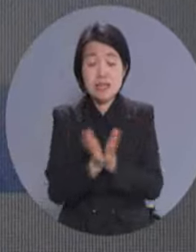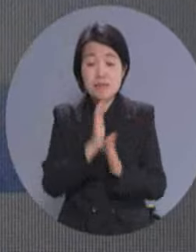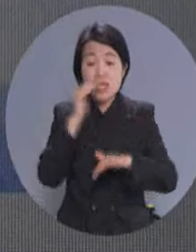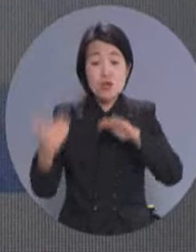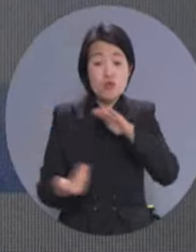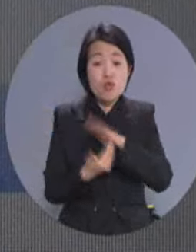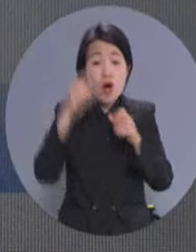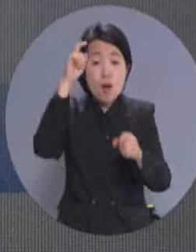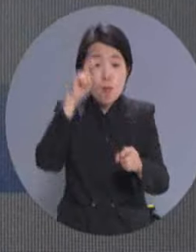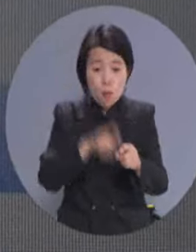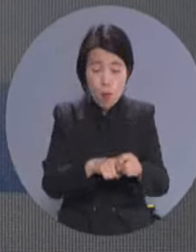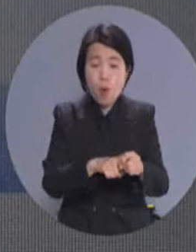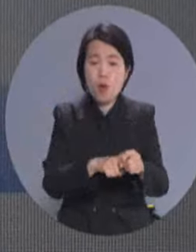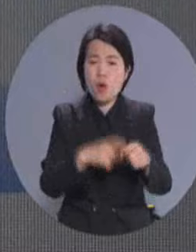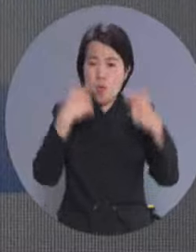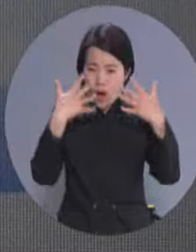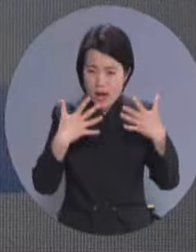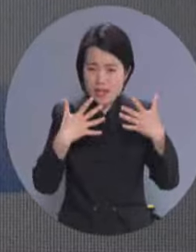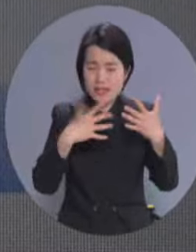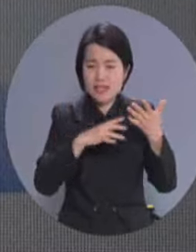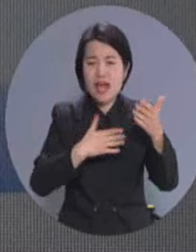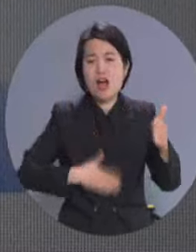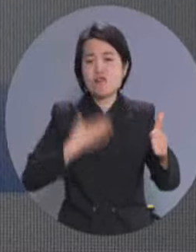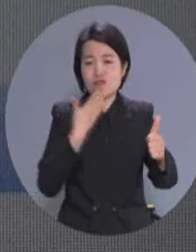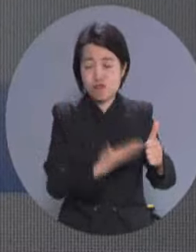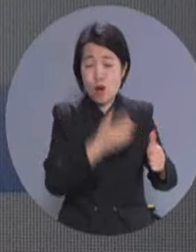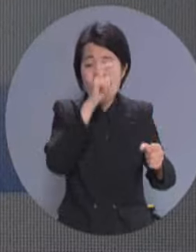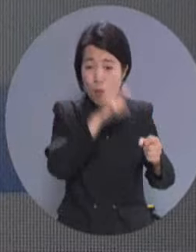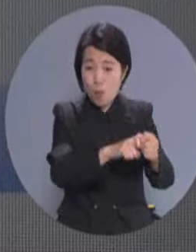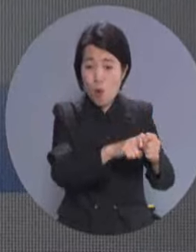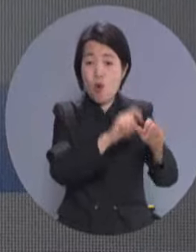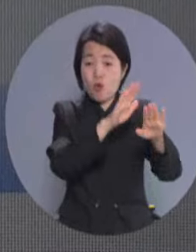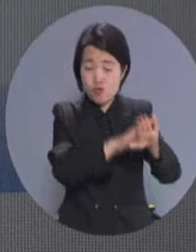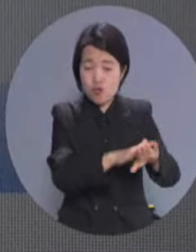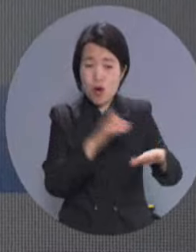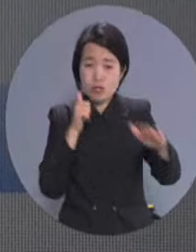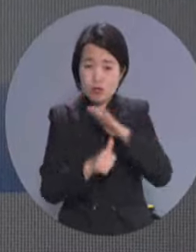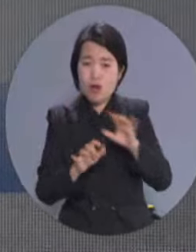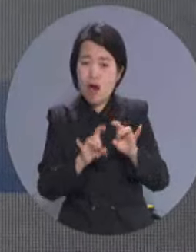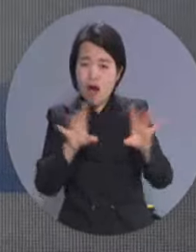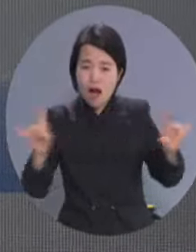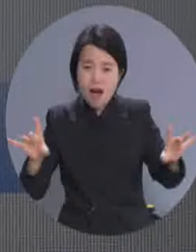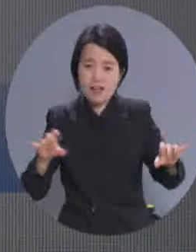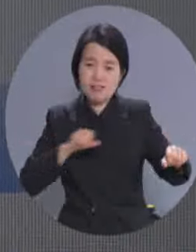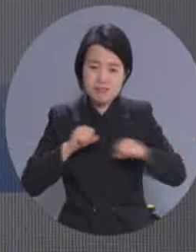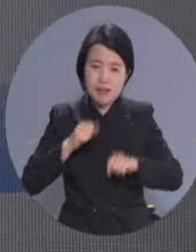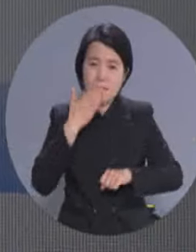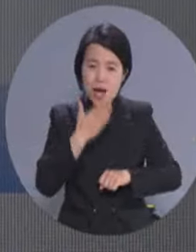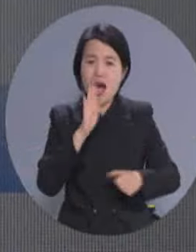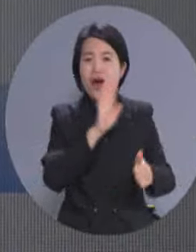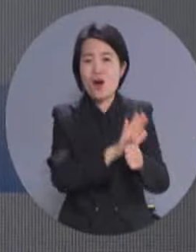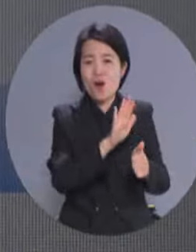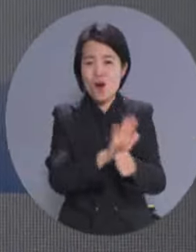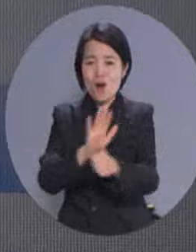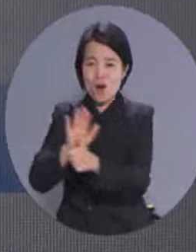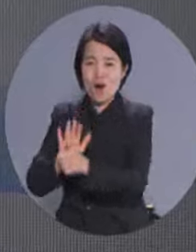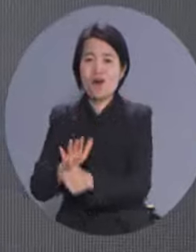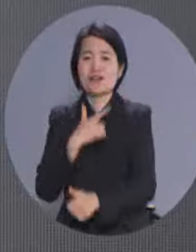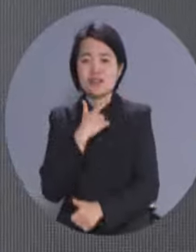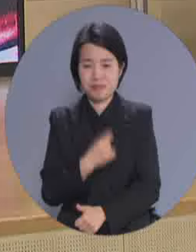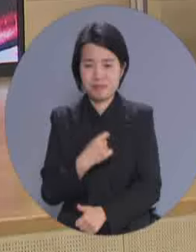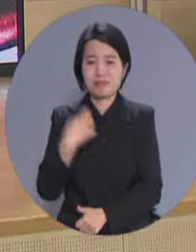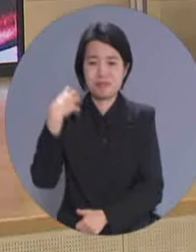대해 명확히 제시하고 그 목표 아래 선수들이 마음껏 뛸 수 있도록 도와주는 역할을